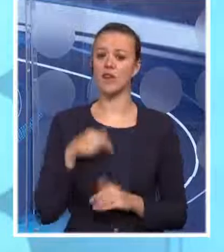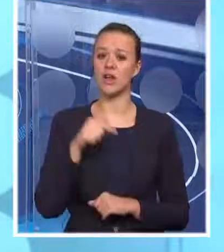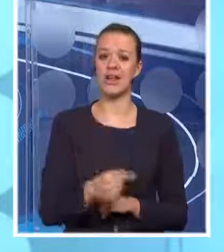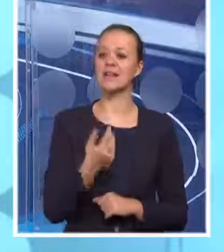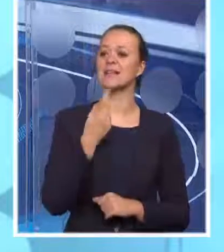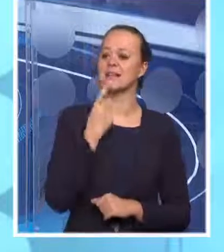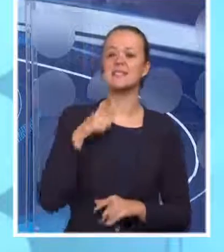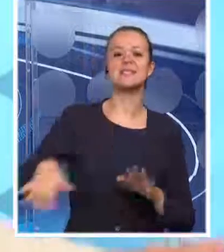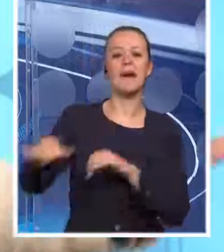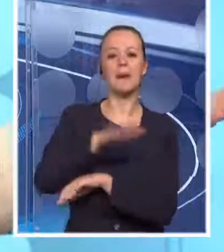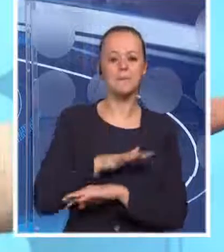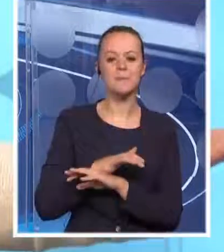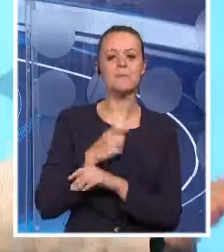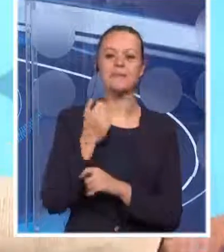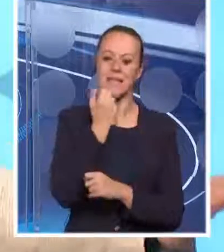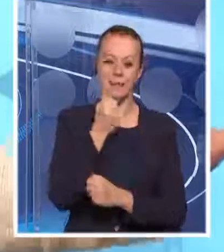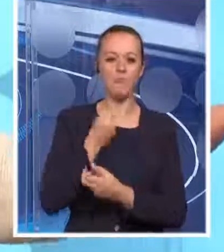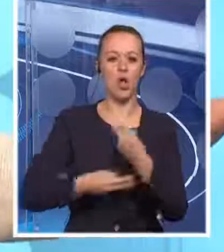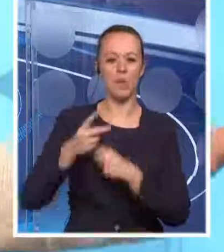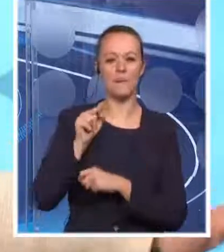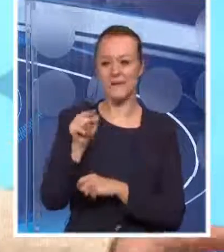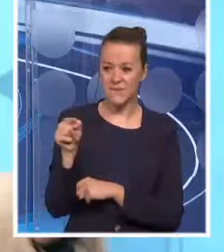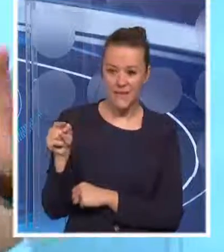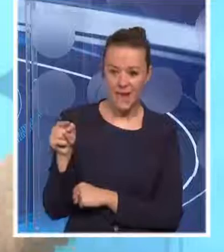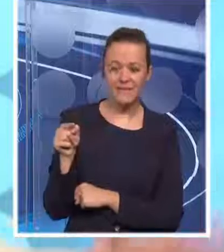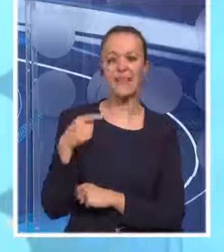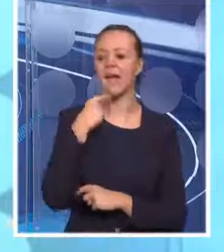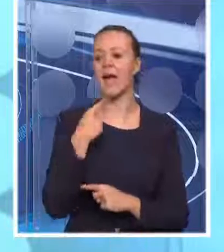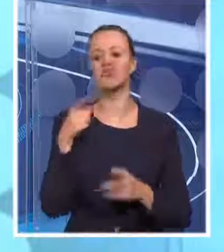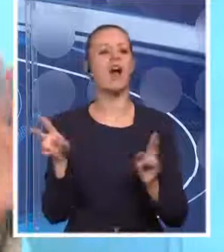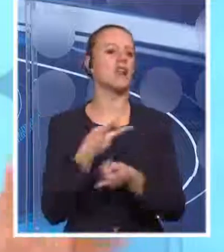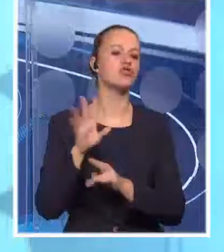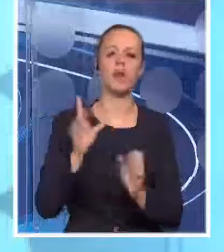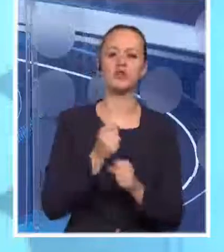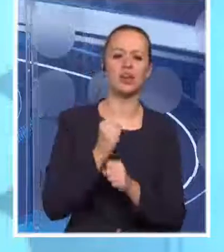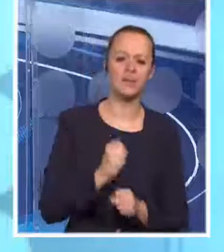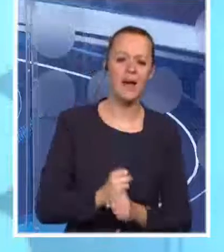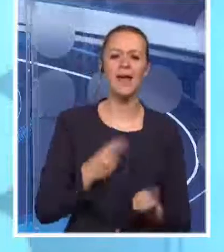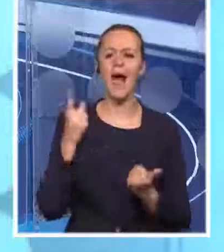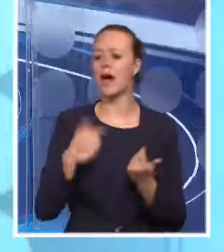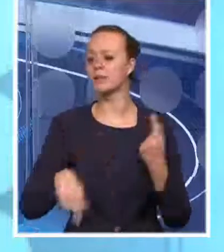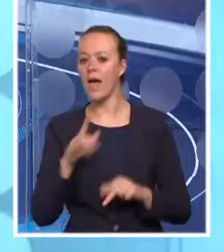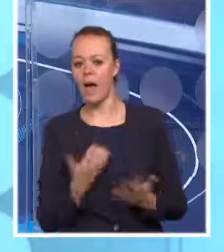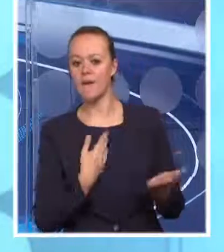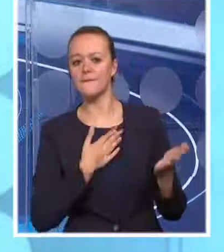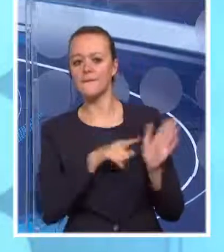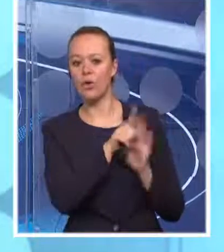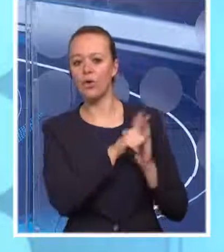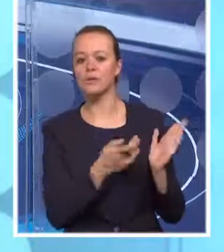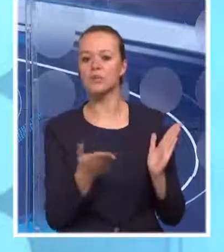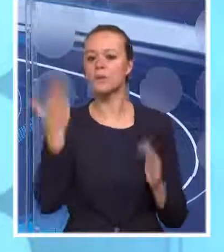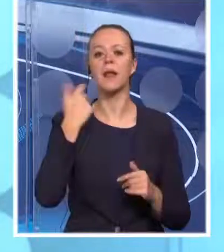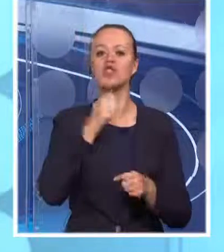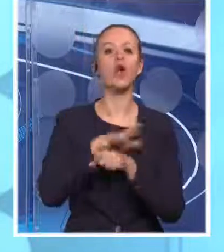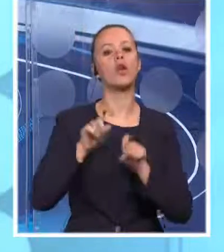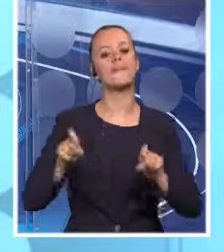agrar, koliko god su ga osporavali u koroni, kao nije mogao niko ništa da radi, evo sad su rezultati tu, možemo